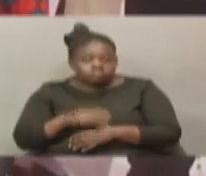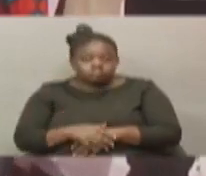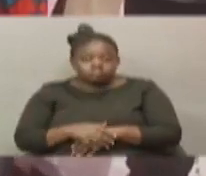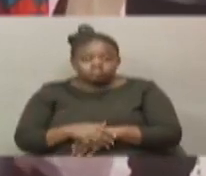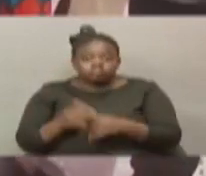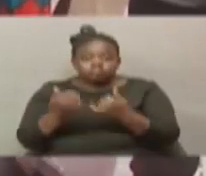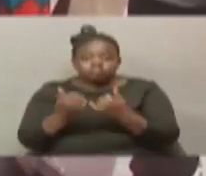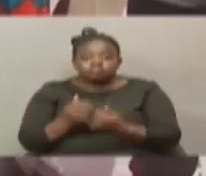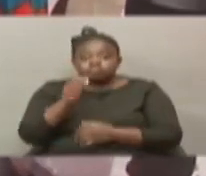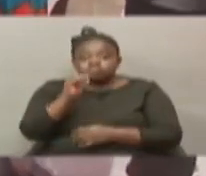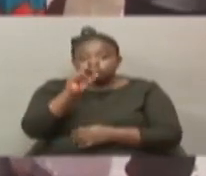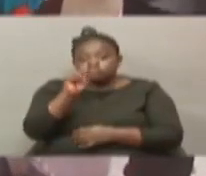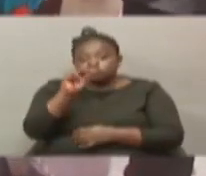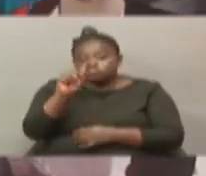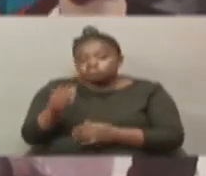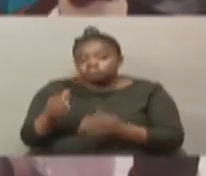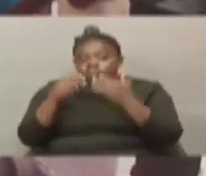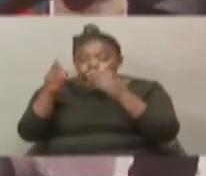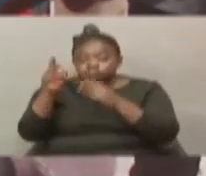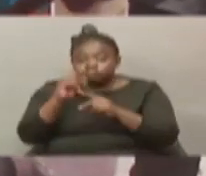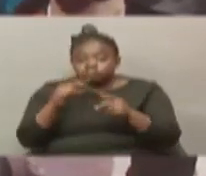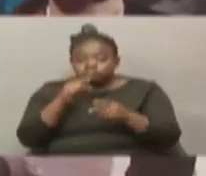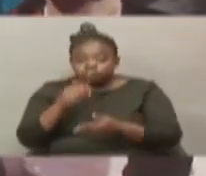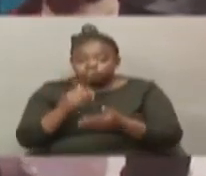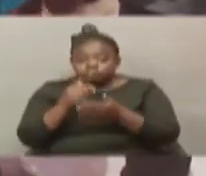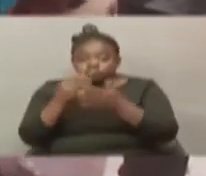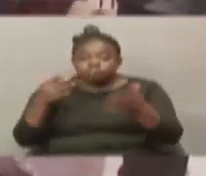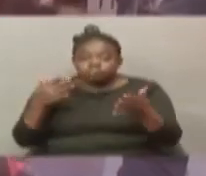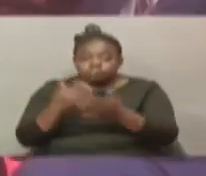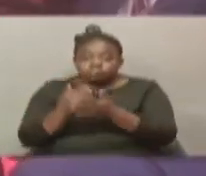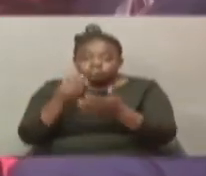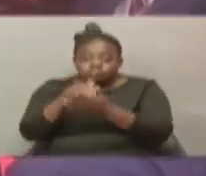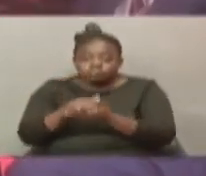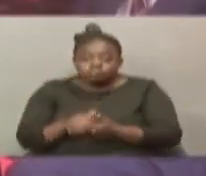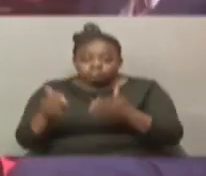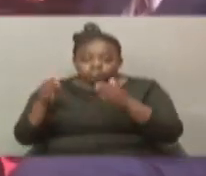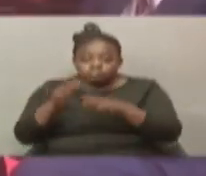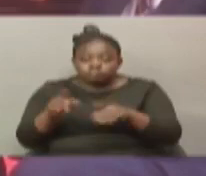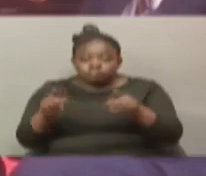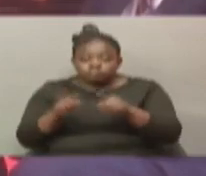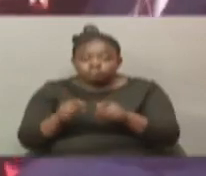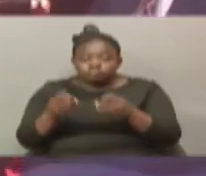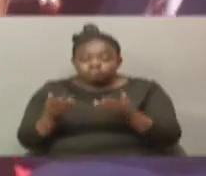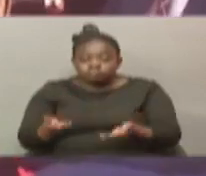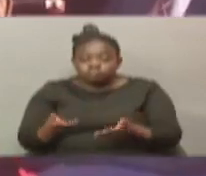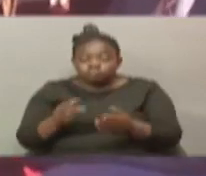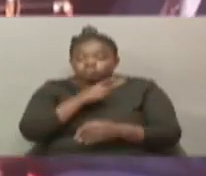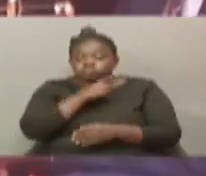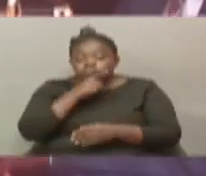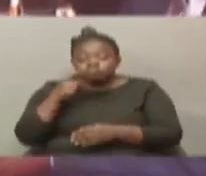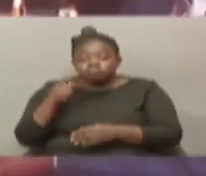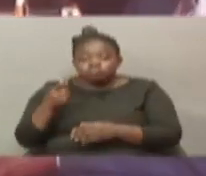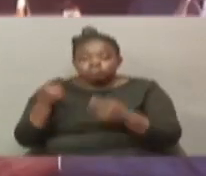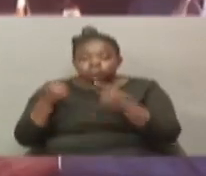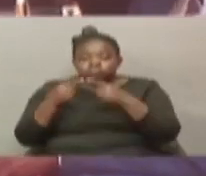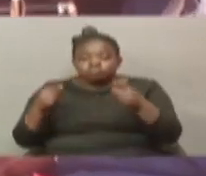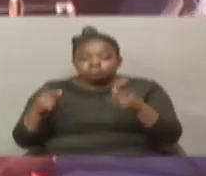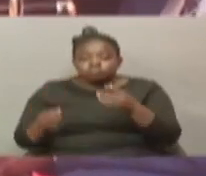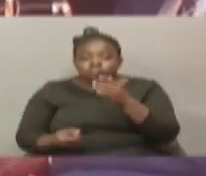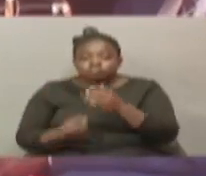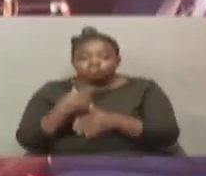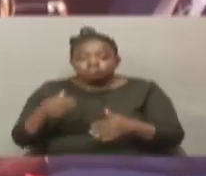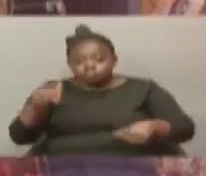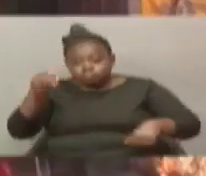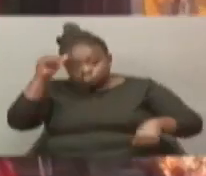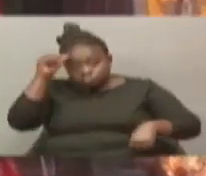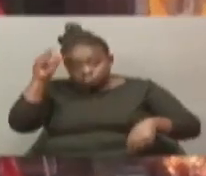Namwandu Annette Namusoke yabazizza abantu abamubeereddewo okuva bbalo yafa nga yali yalamu okumuziika Luwero kyokka ne wajjawo